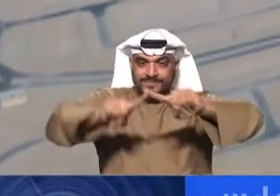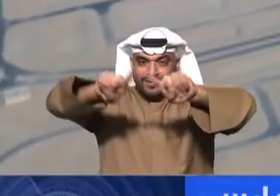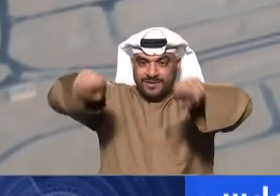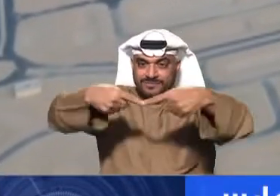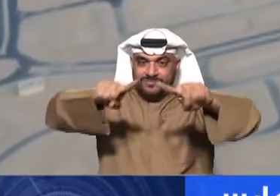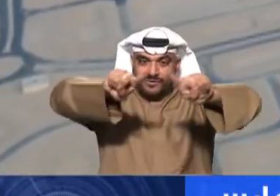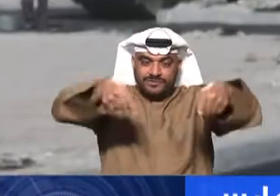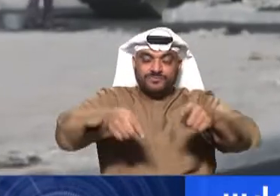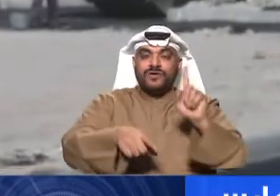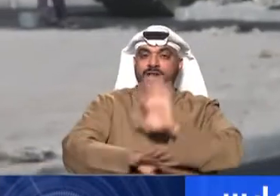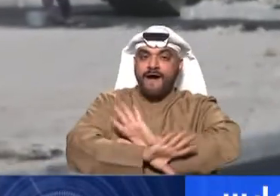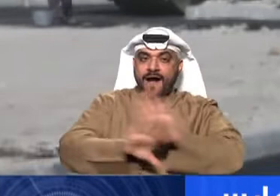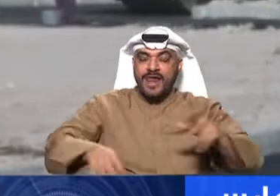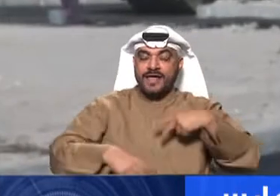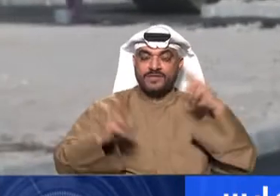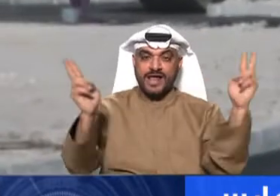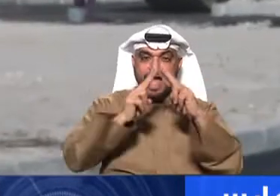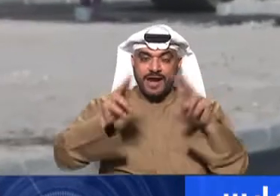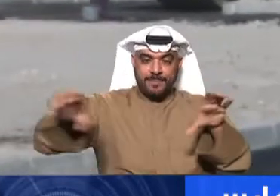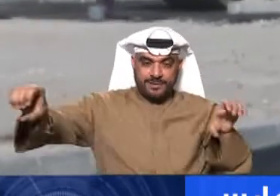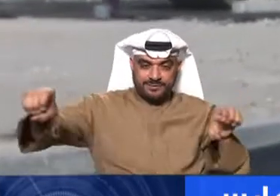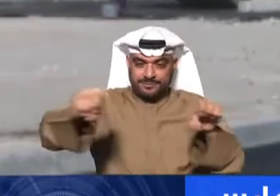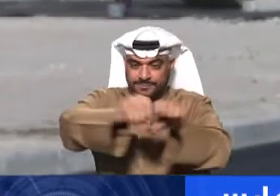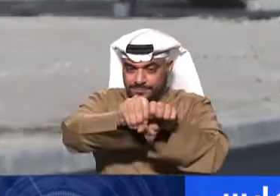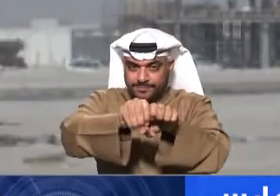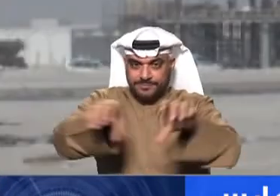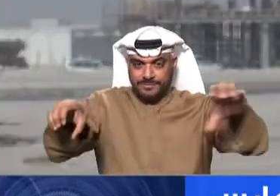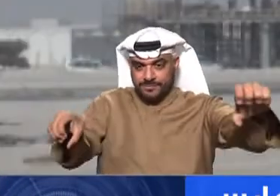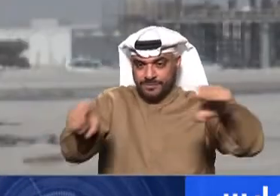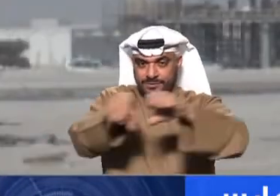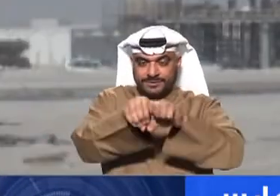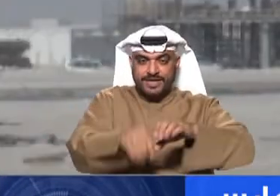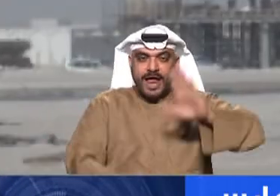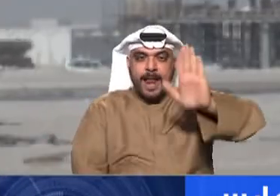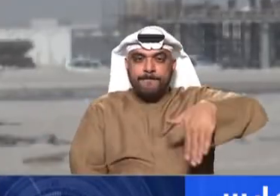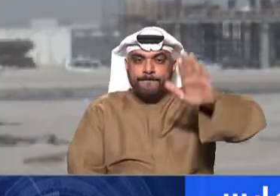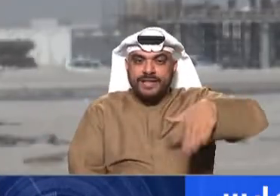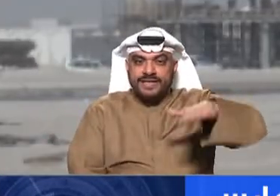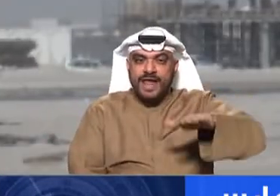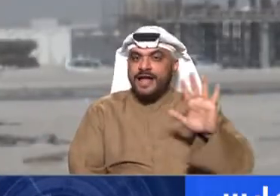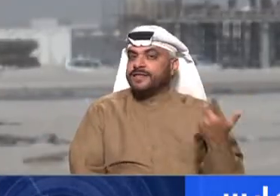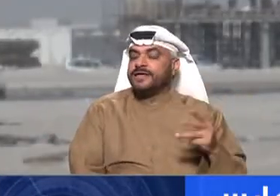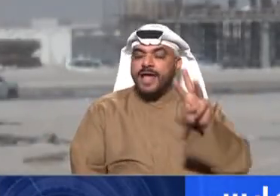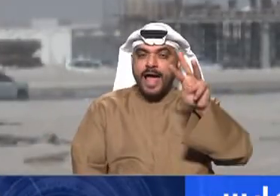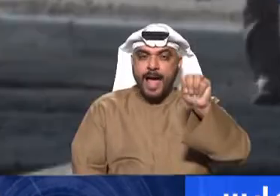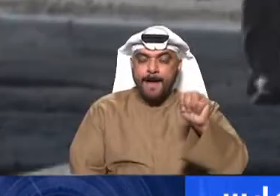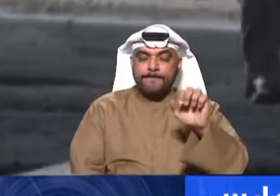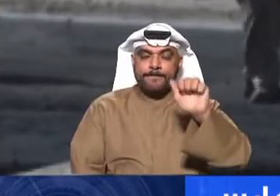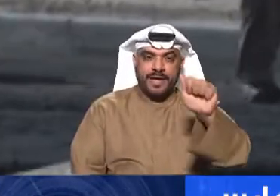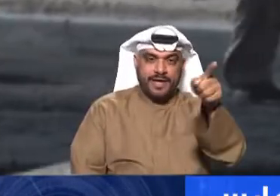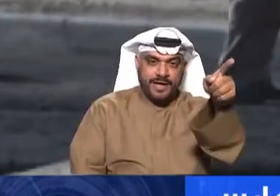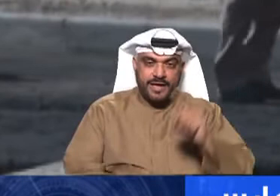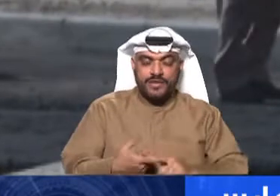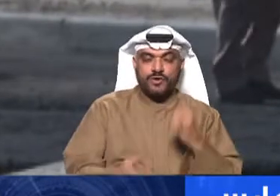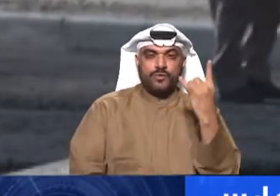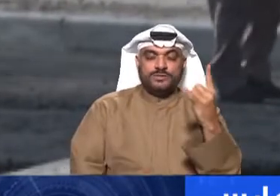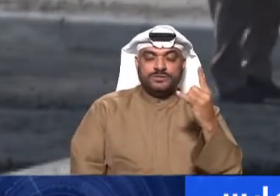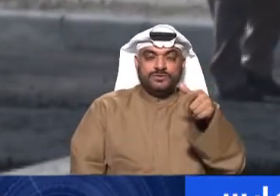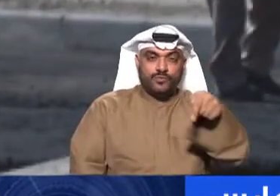إيصال التيار الكهربائي لمناطق المطلع اللي هي N8 و9 و10